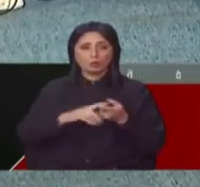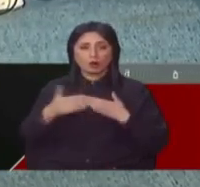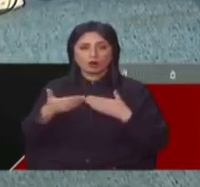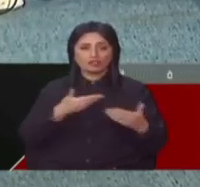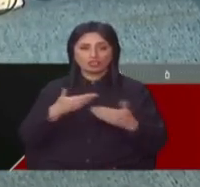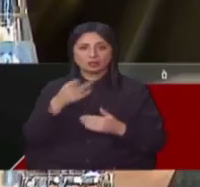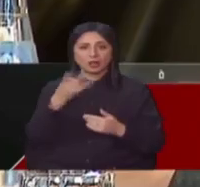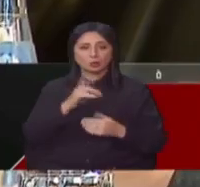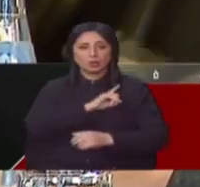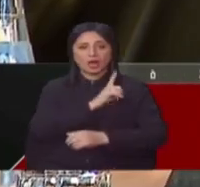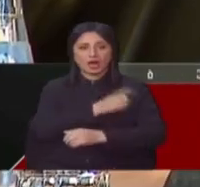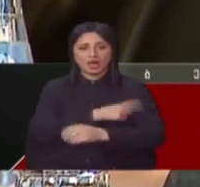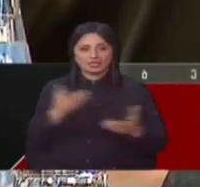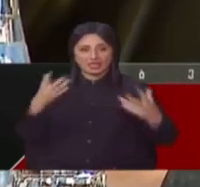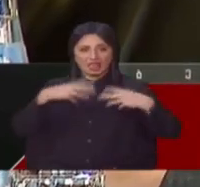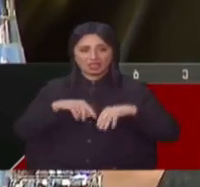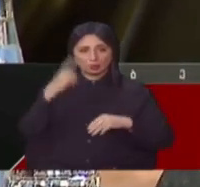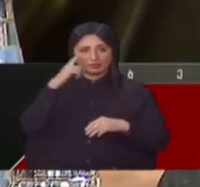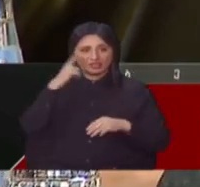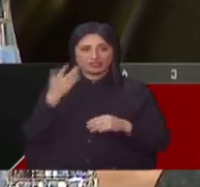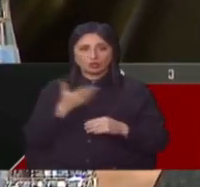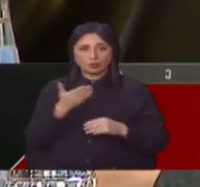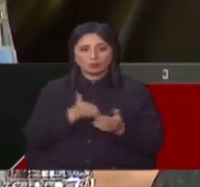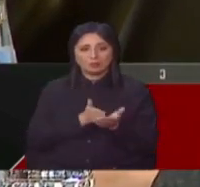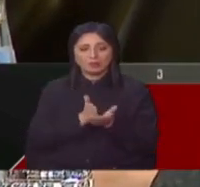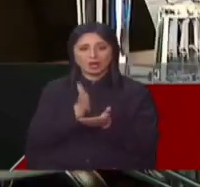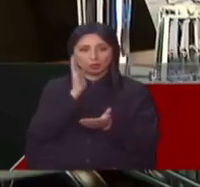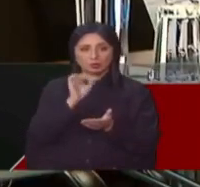მოკავშირეებმა. მათ უნდა გააძლიერონ ერთობლივი ინიციატივები, რომელიც